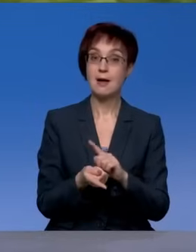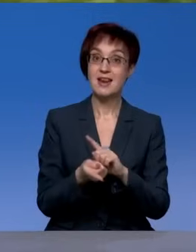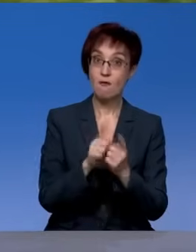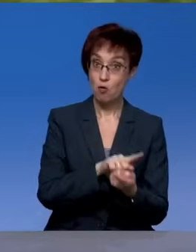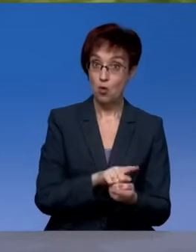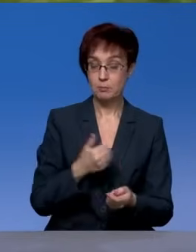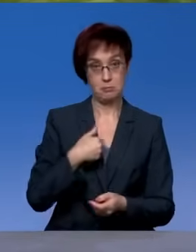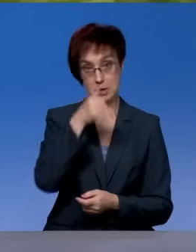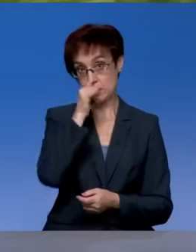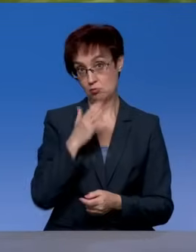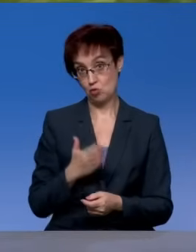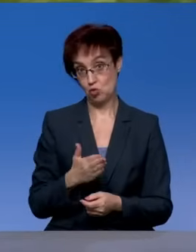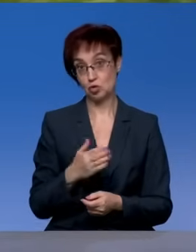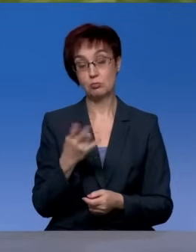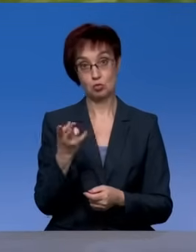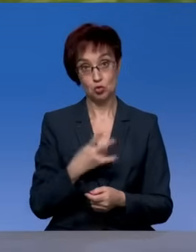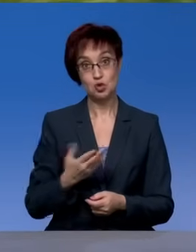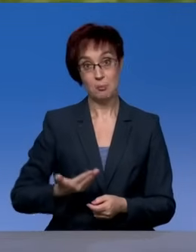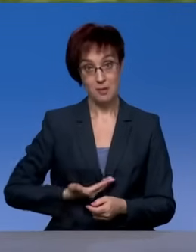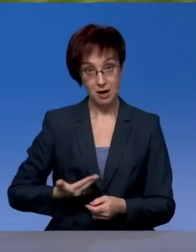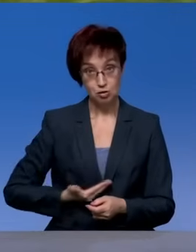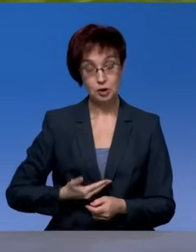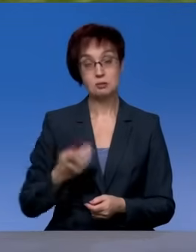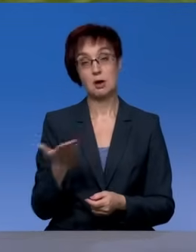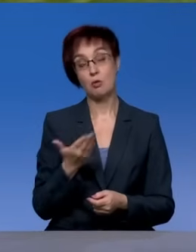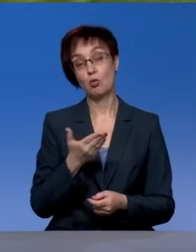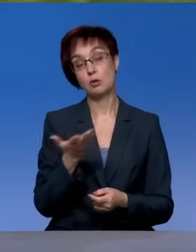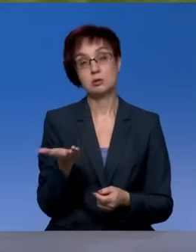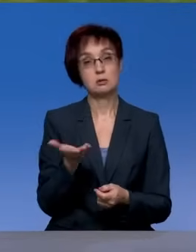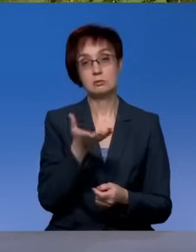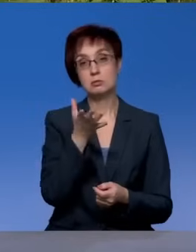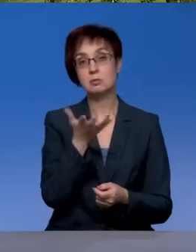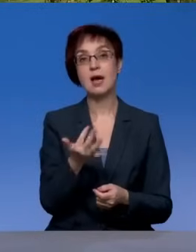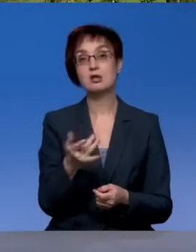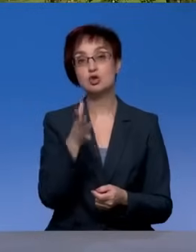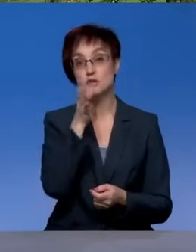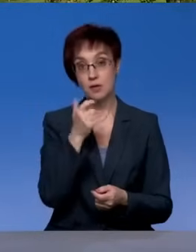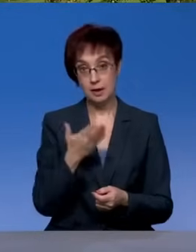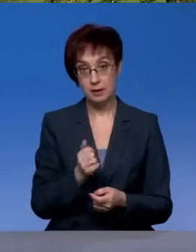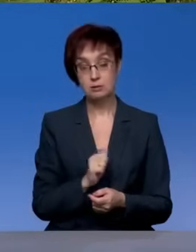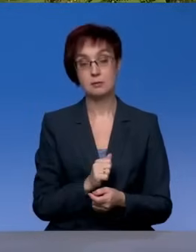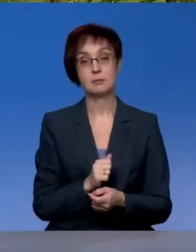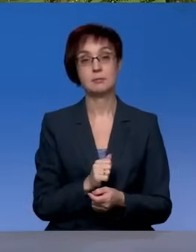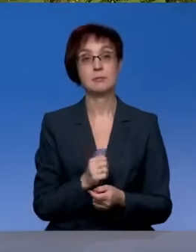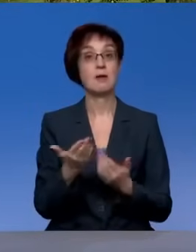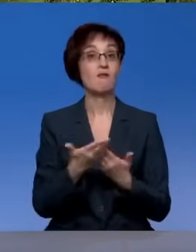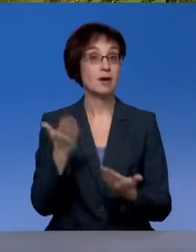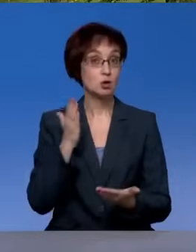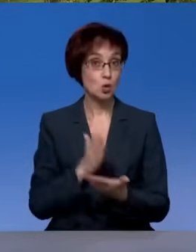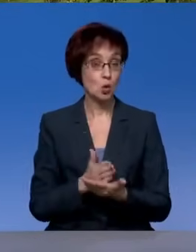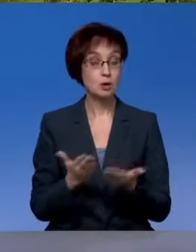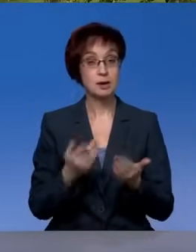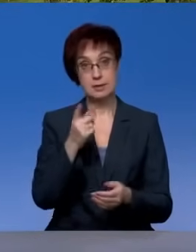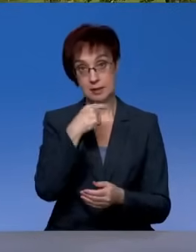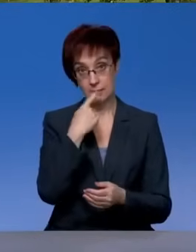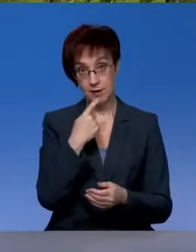какое-то количество лет не проживем, не проработаем, не получаем пенсии. Поэтому в итоге, если говорить про